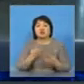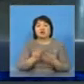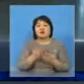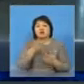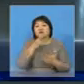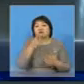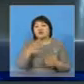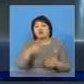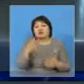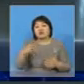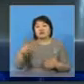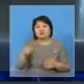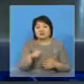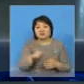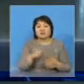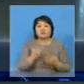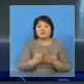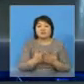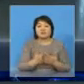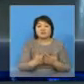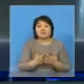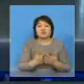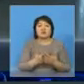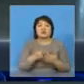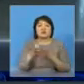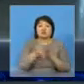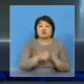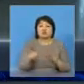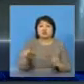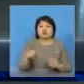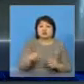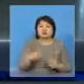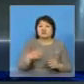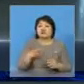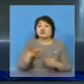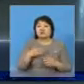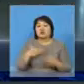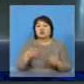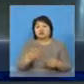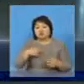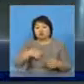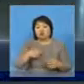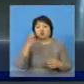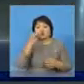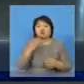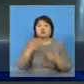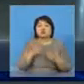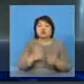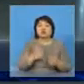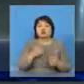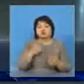сроке 22 недели, представляете, он 16 недель не прошел внутриутробного периода,